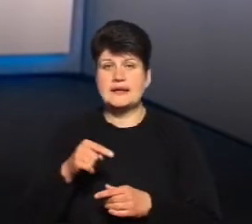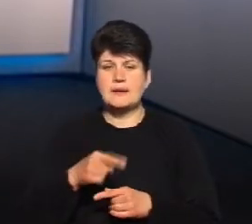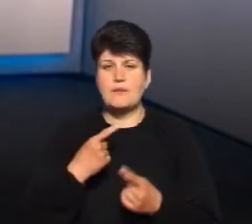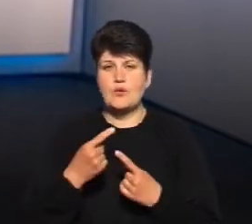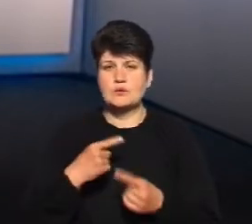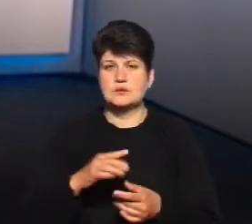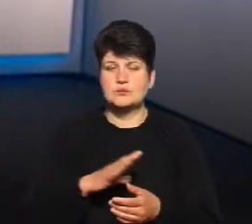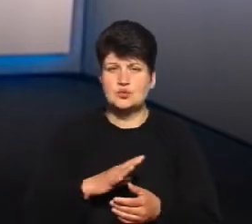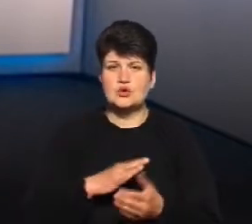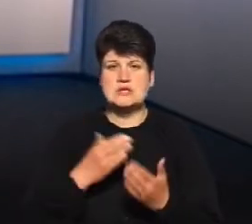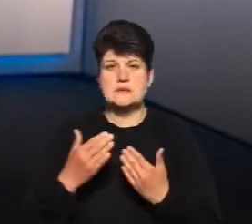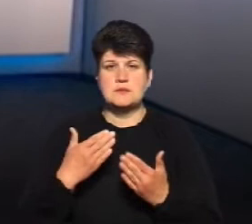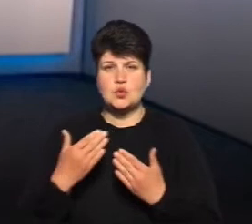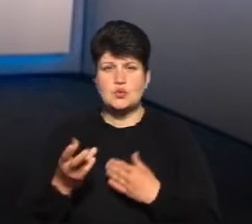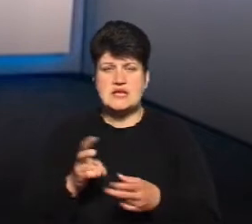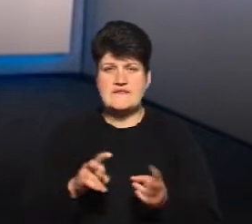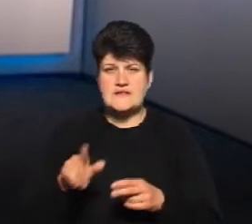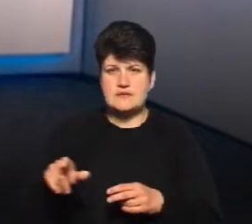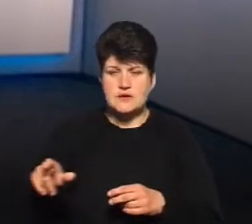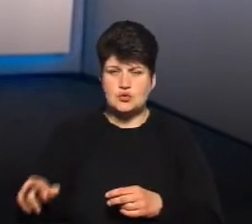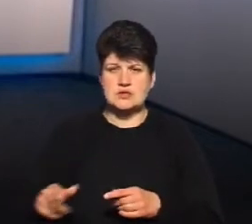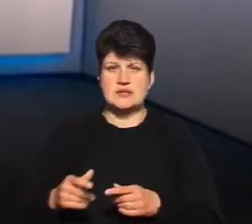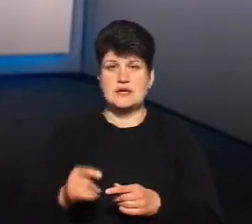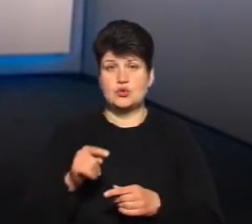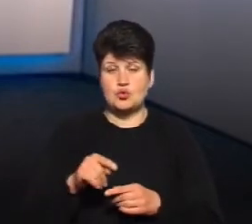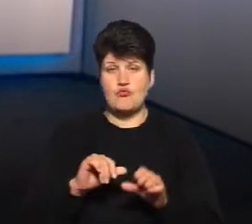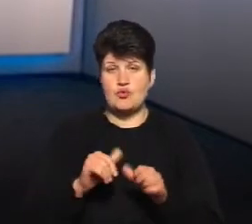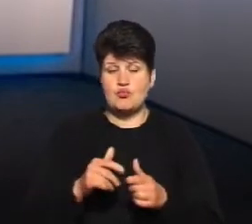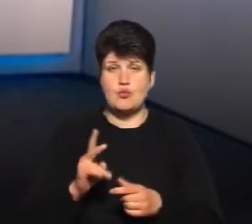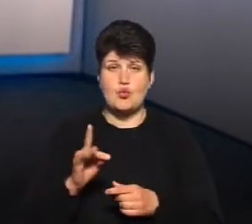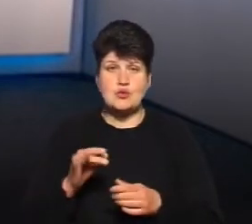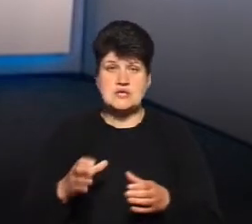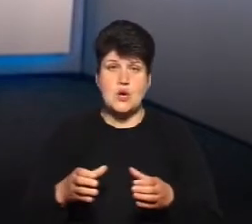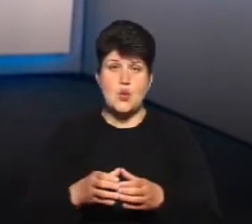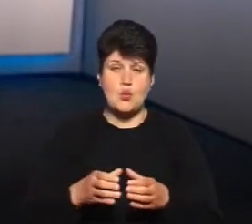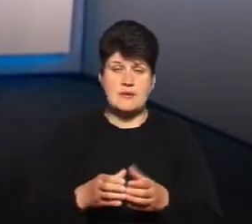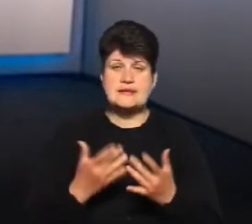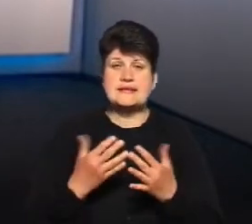спілкуємося з нашими відвідувачами, і відповідно до того вже формуємо курси і групи. Скільки